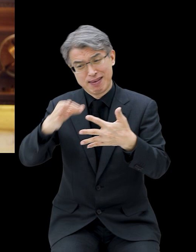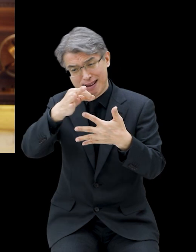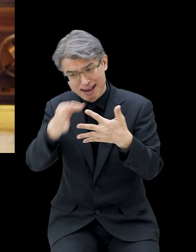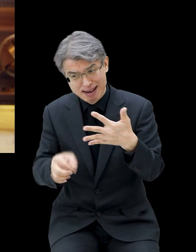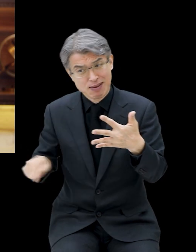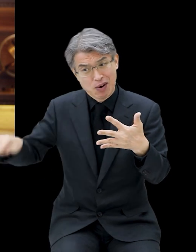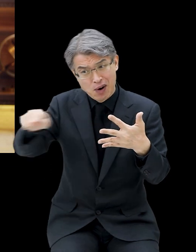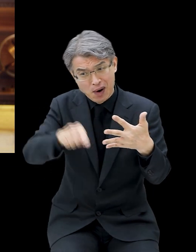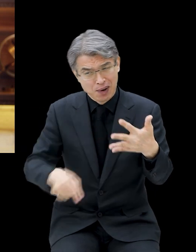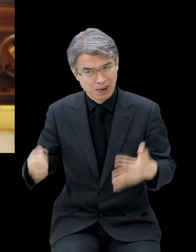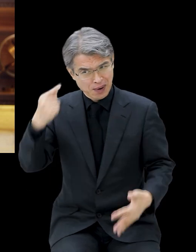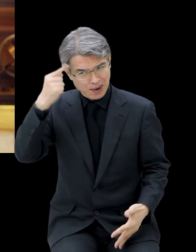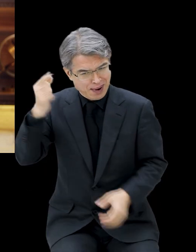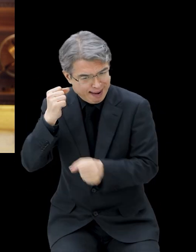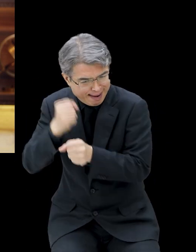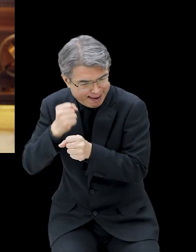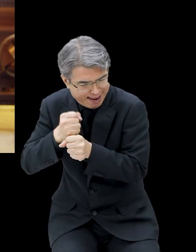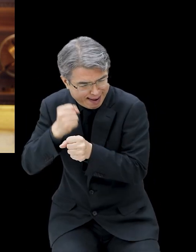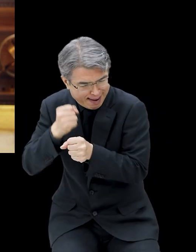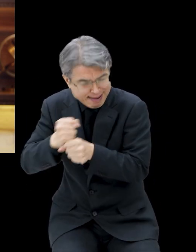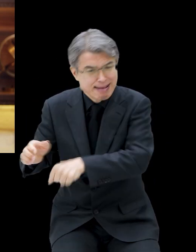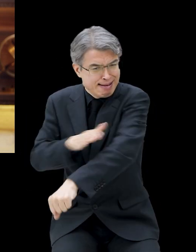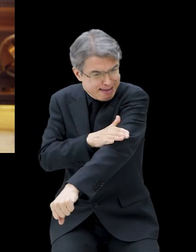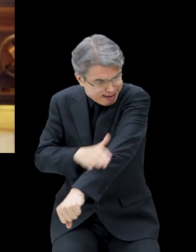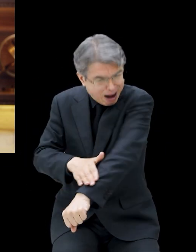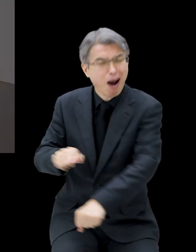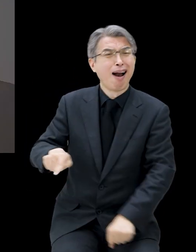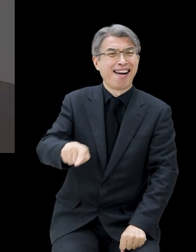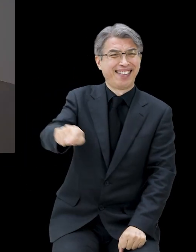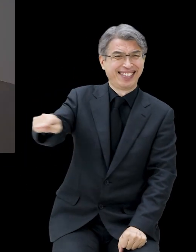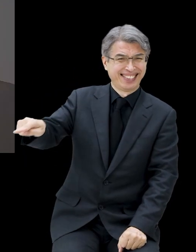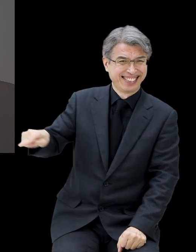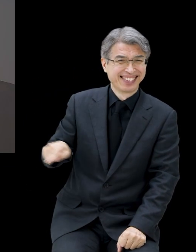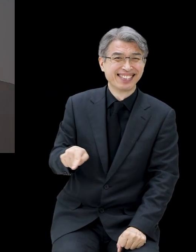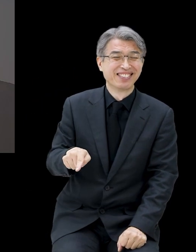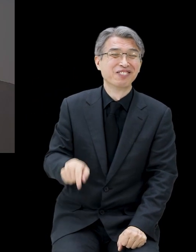개발하는 직원들로 구성이 되어 있습니다.